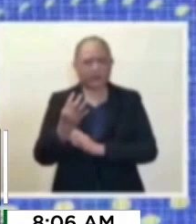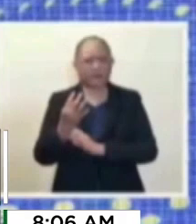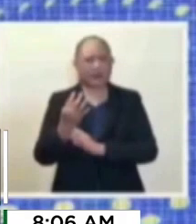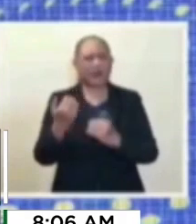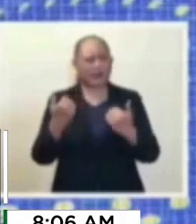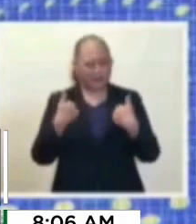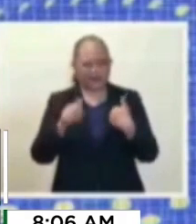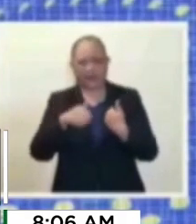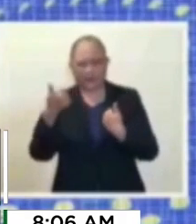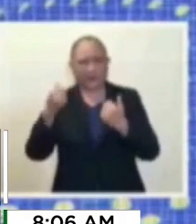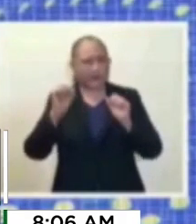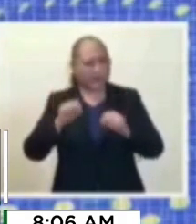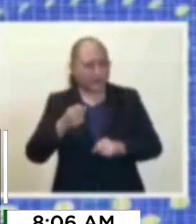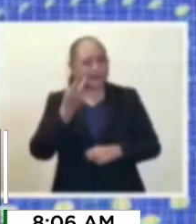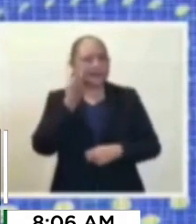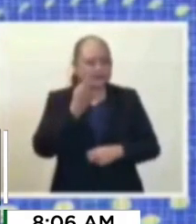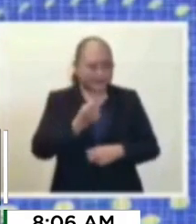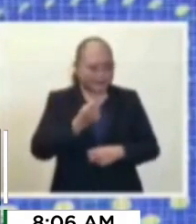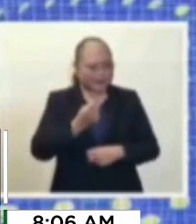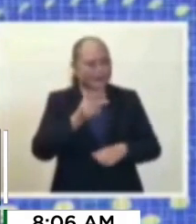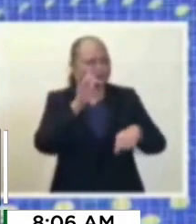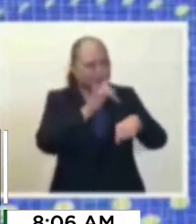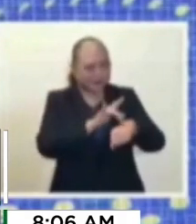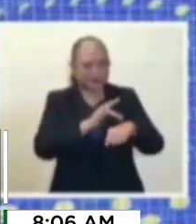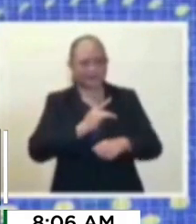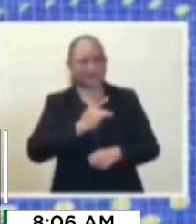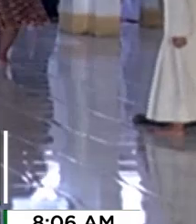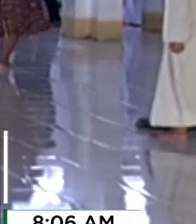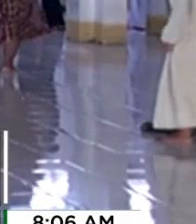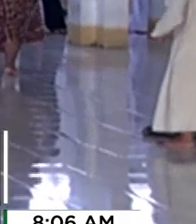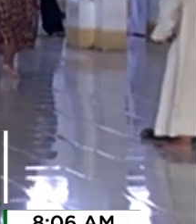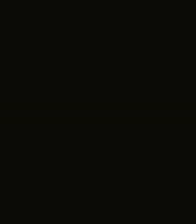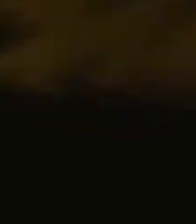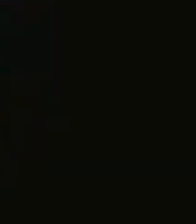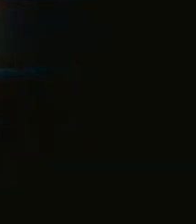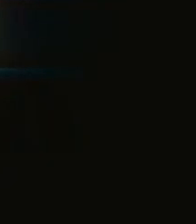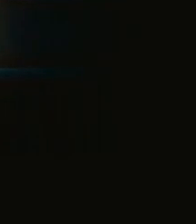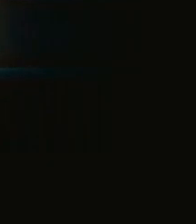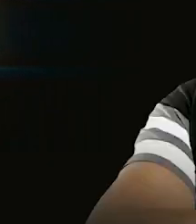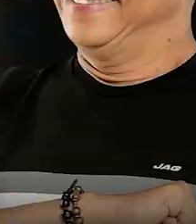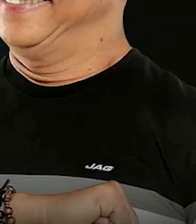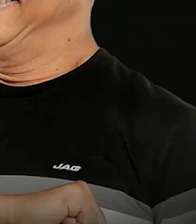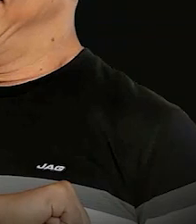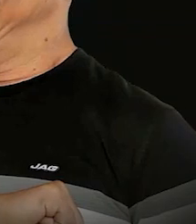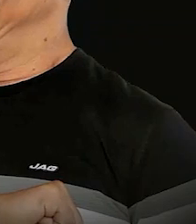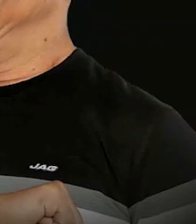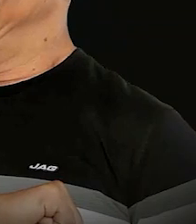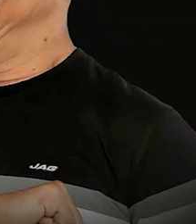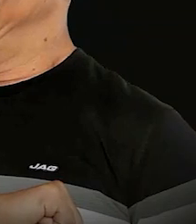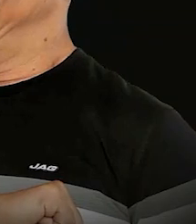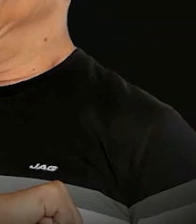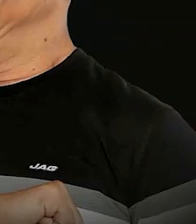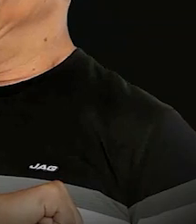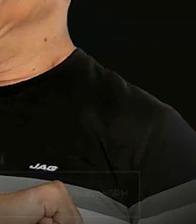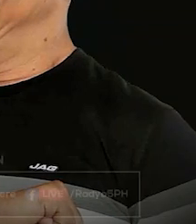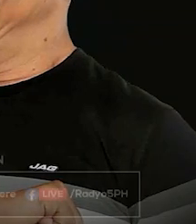na proklamasyon na ilalabas ng palasyo hinggil sa naturang anunsyo. Ted Filon at DJ Chacha